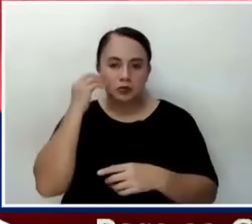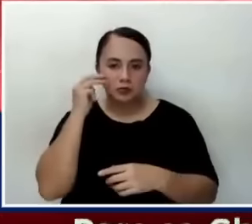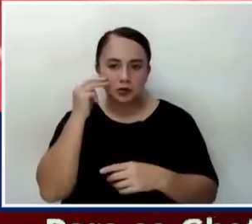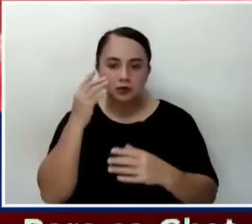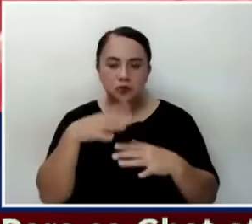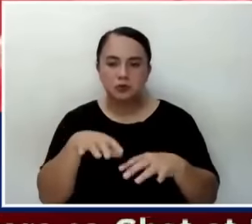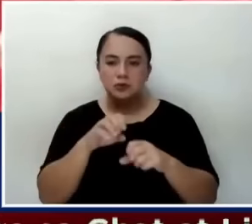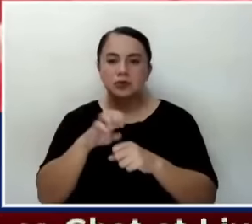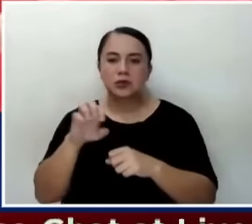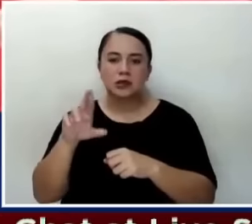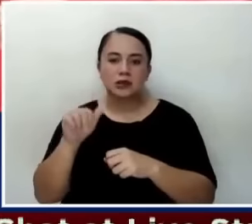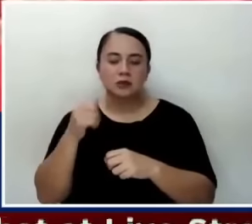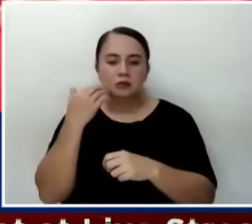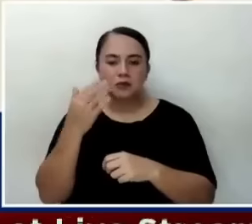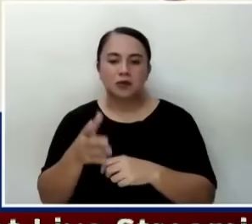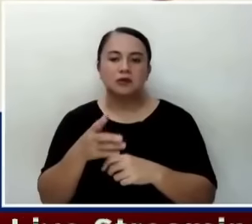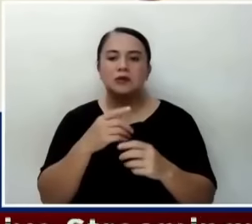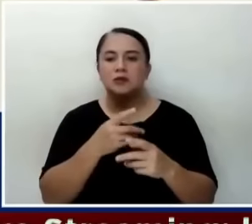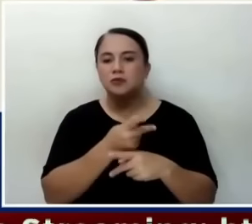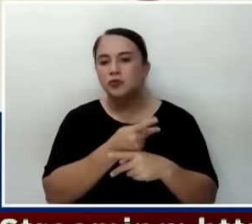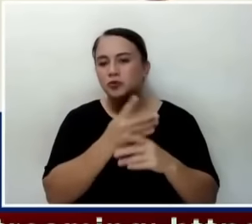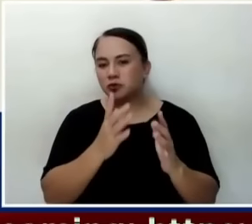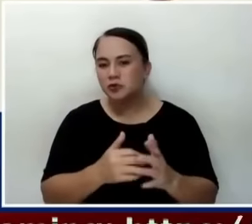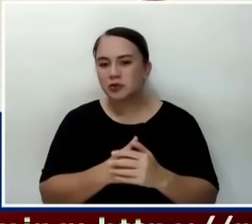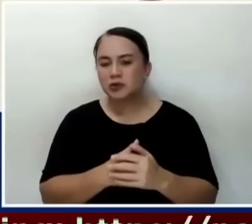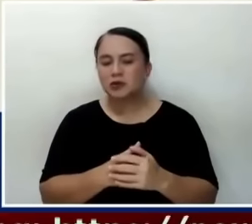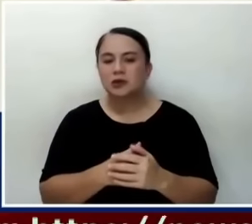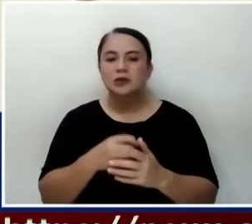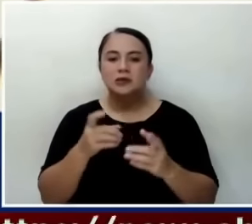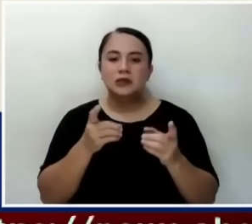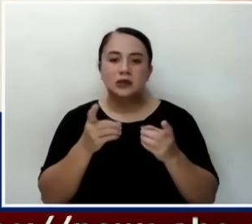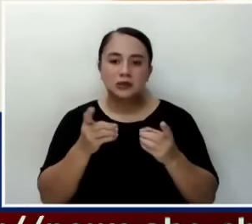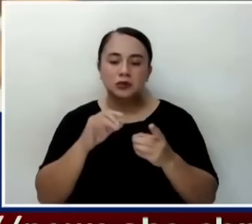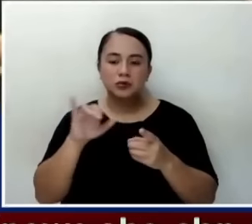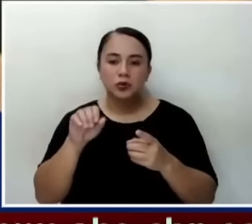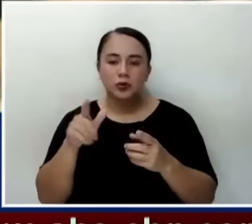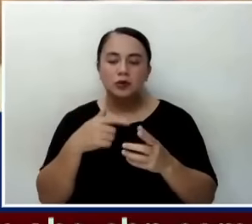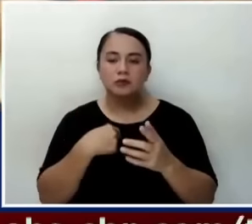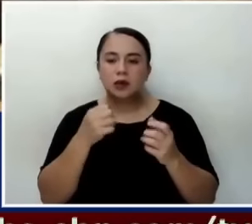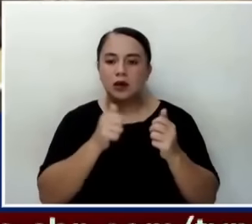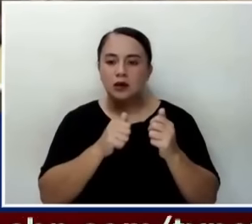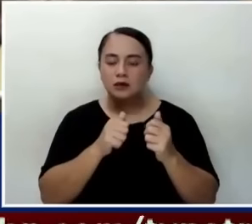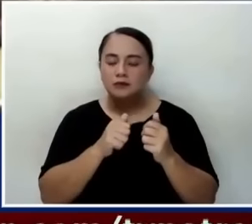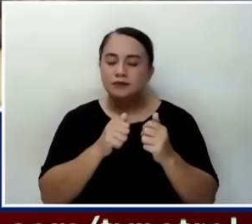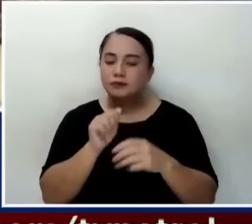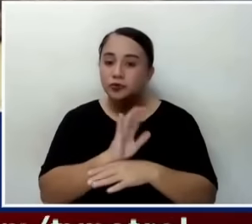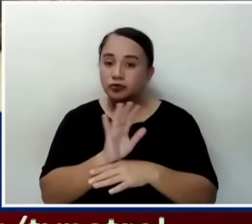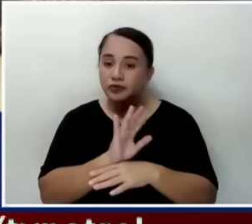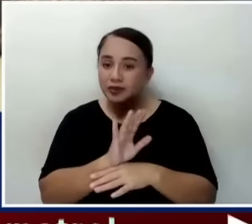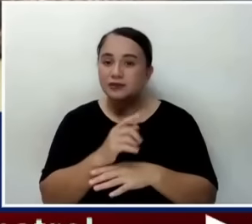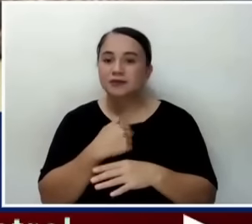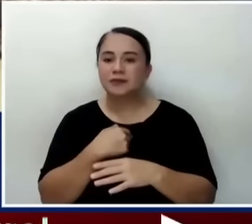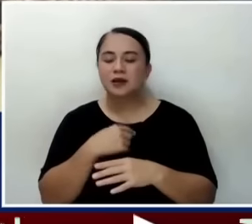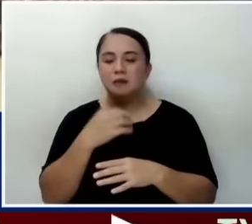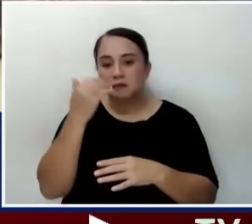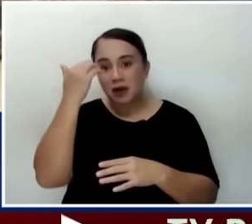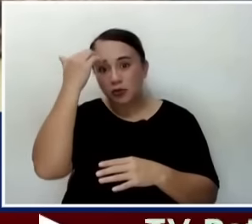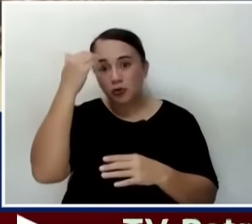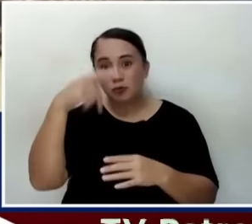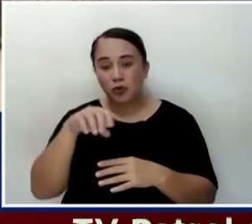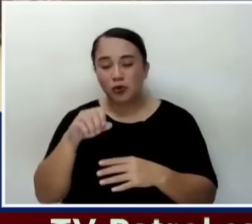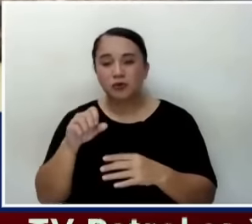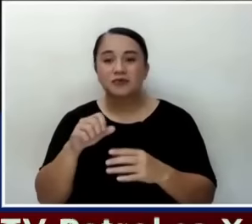ang pagpano ng batikang producer. Si Direk Joel ang nag-direct ng ilang pelikula ng Manopo series na produced ng Regal Entertainment ni